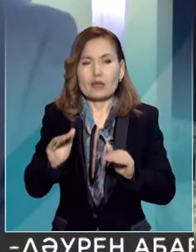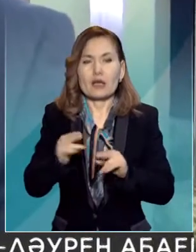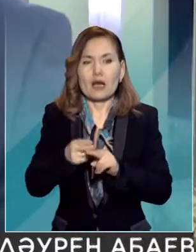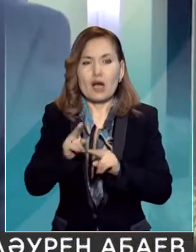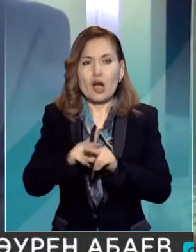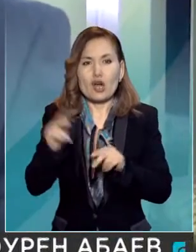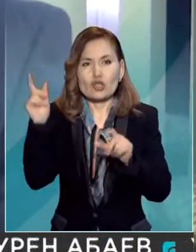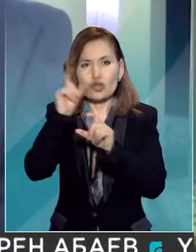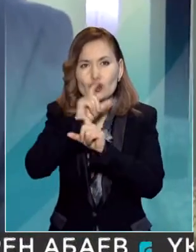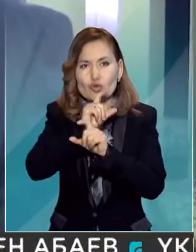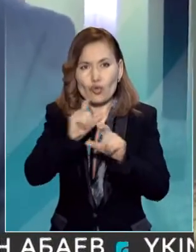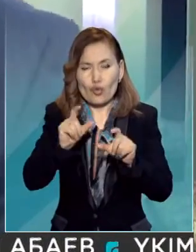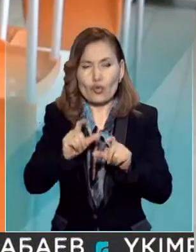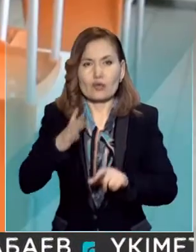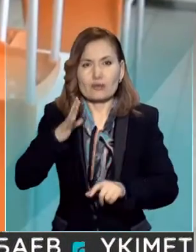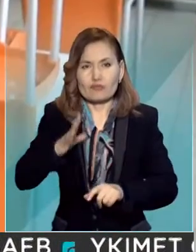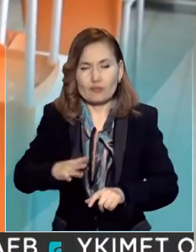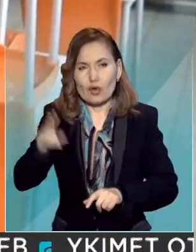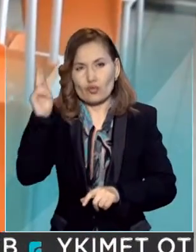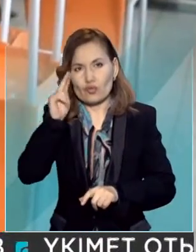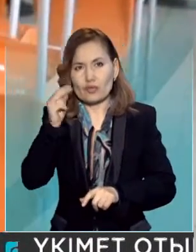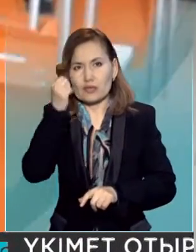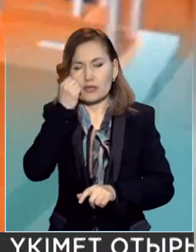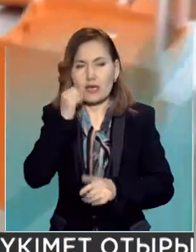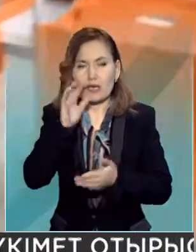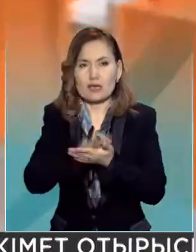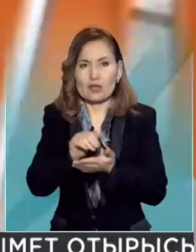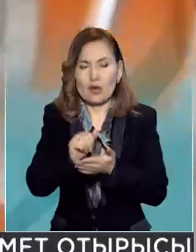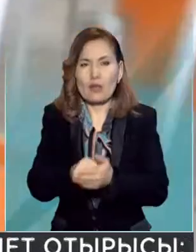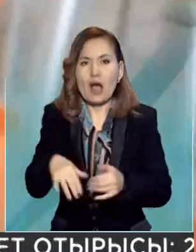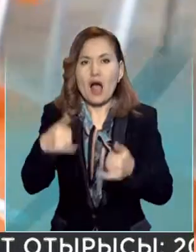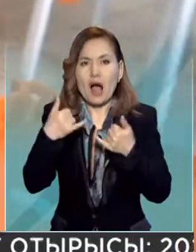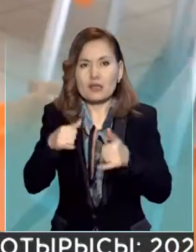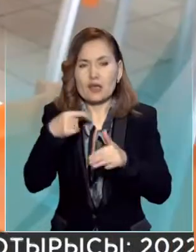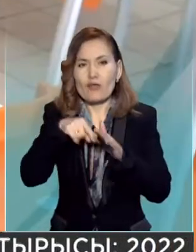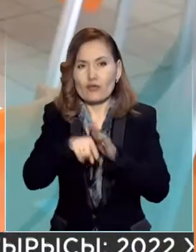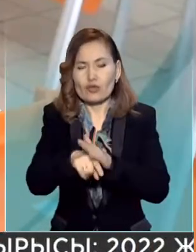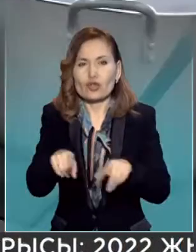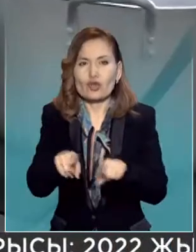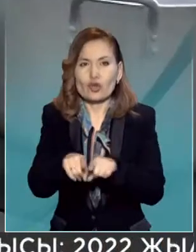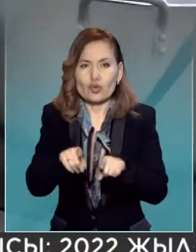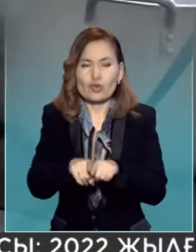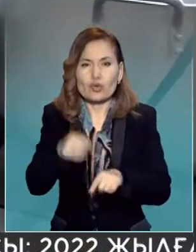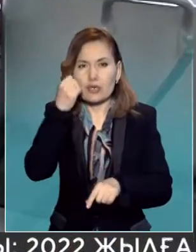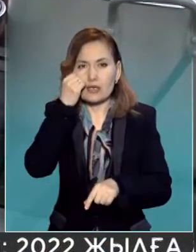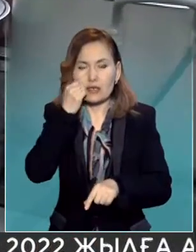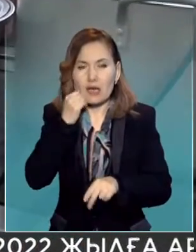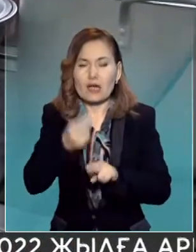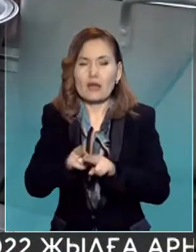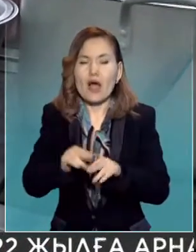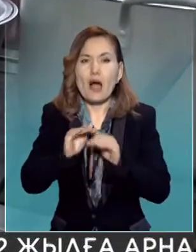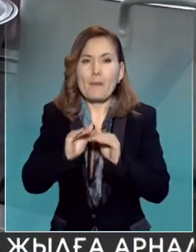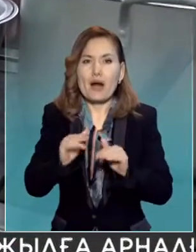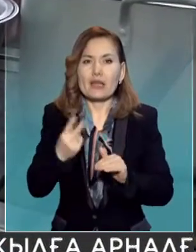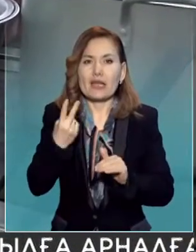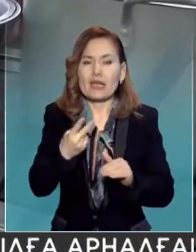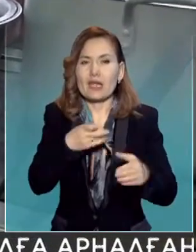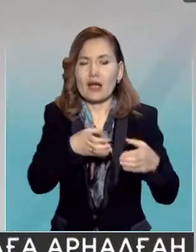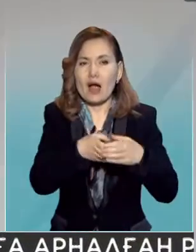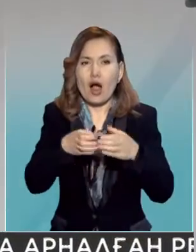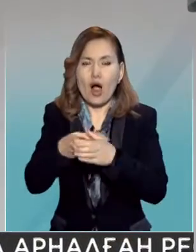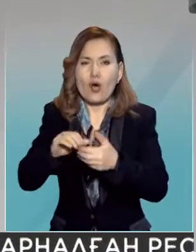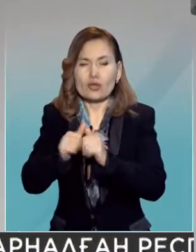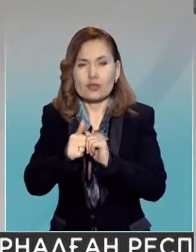дайындалуына кері әсерін тигізіп отыр. Асхананың да оңып тұрғаны шамалы. Балалар күніне 5 рет 2 ауысыммен тамақтанады. Құрылғылар